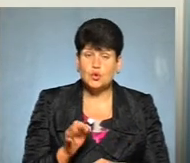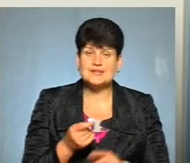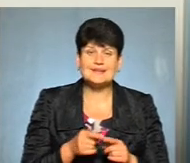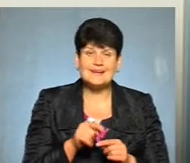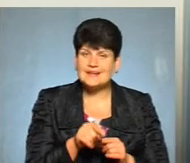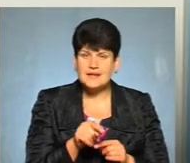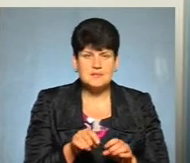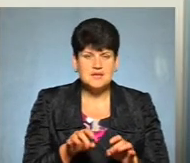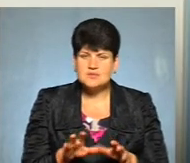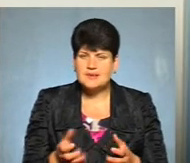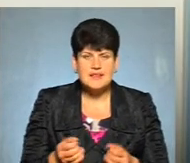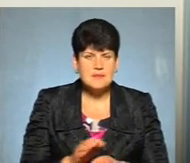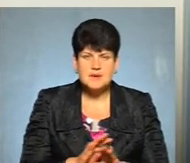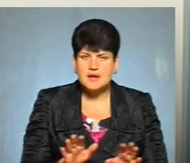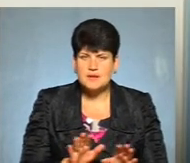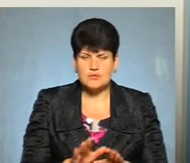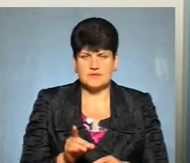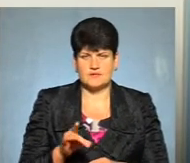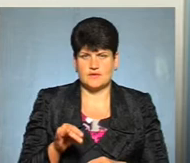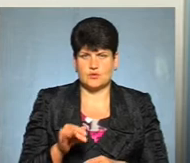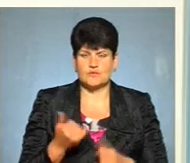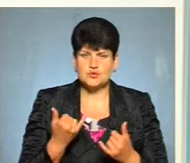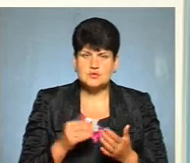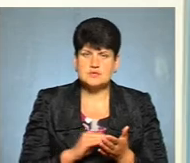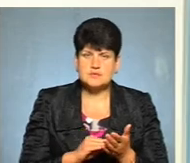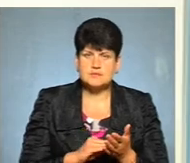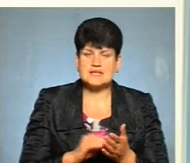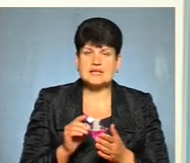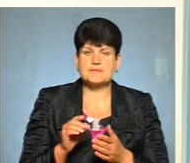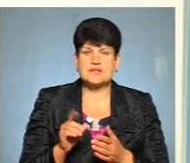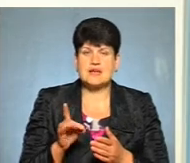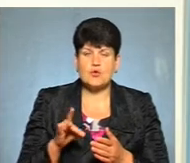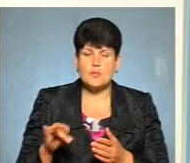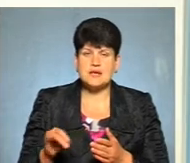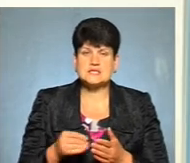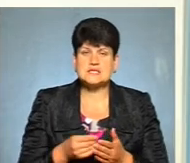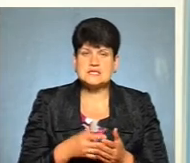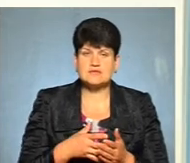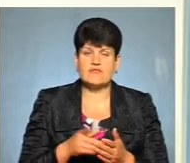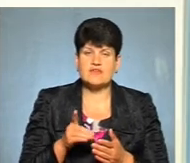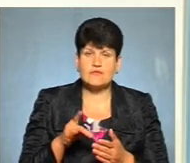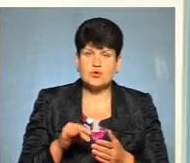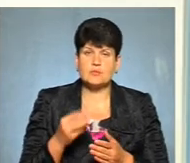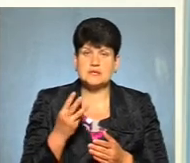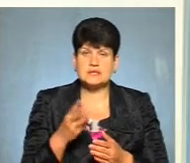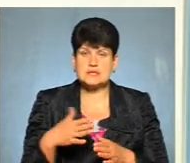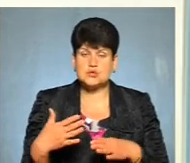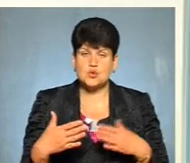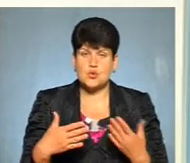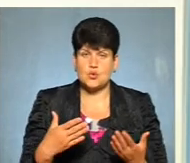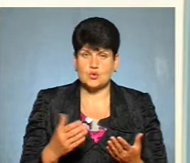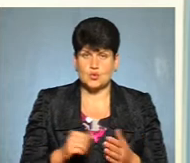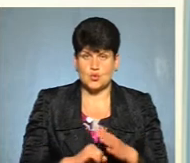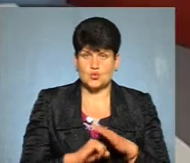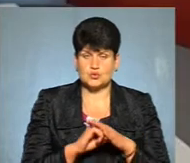рішеннями ми вас не приймемо в Європу. Ви сьогодні декларуєте європейські цінності. В Європі все відбувається саме на тристоронній основі. Навіть коли